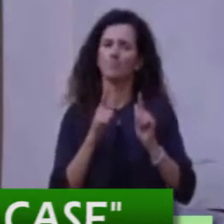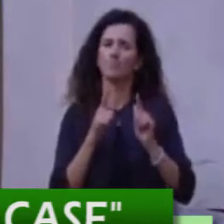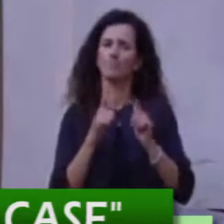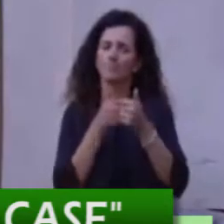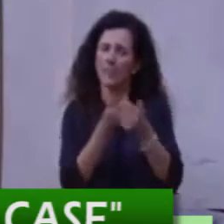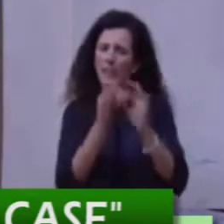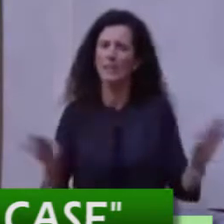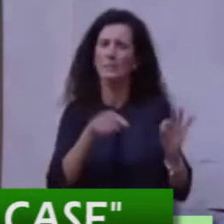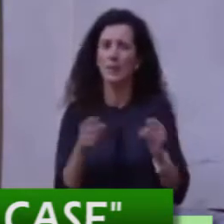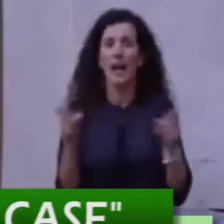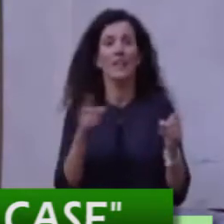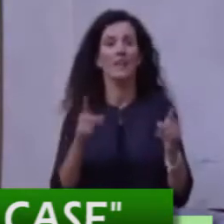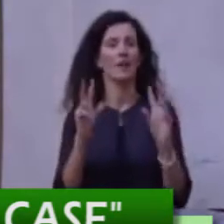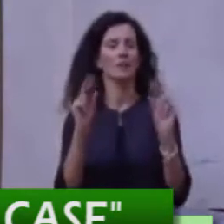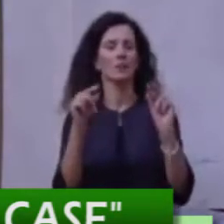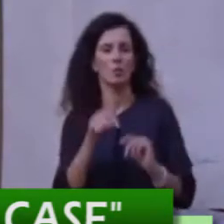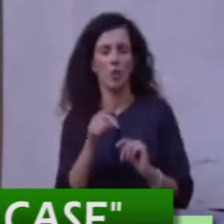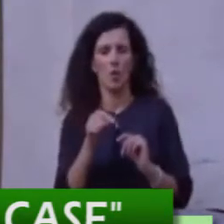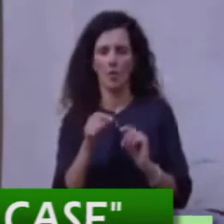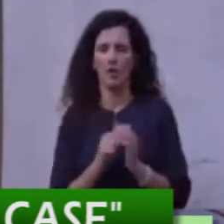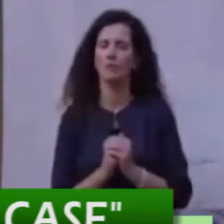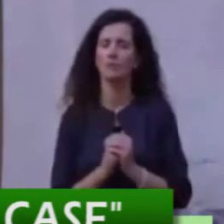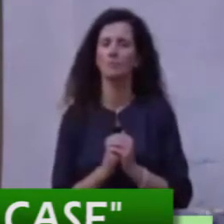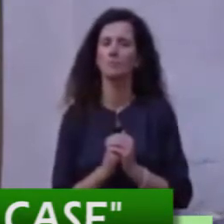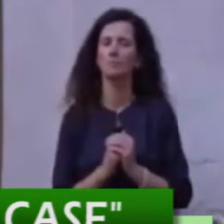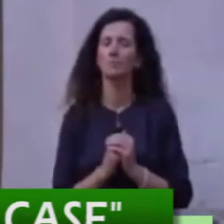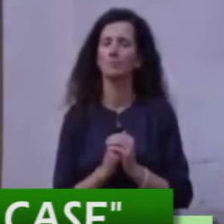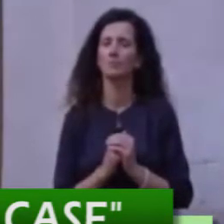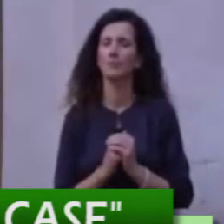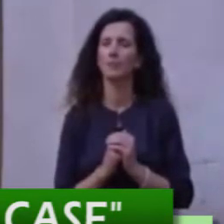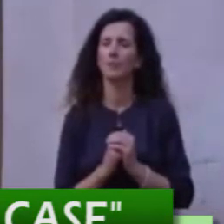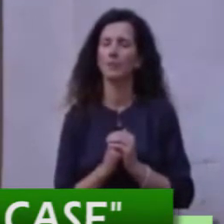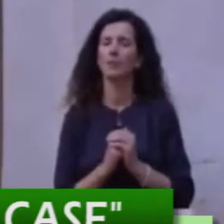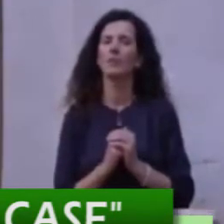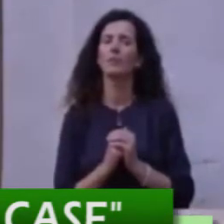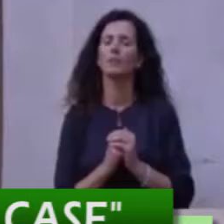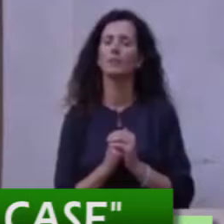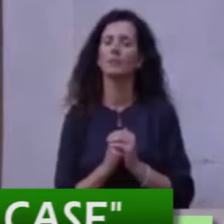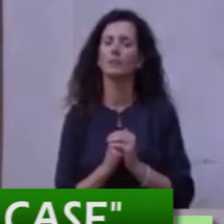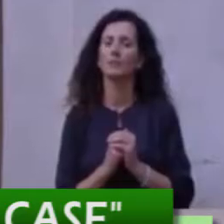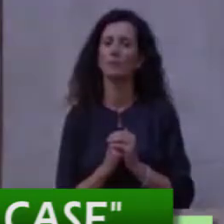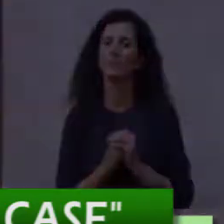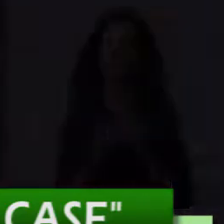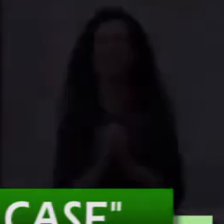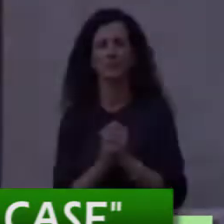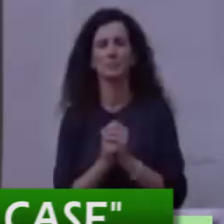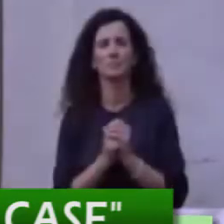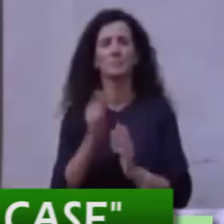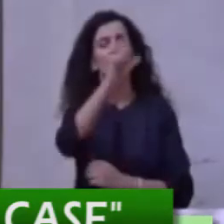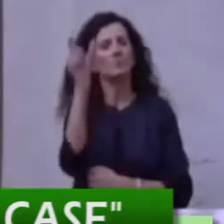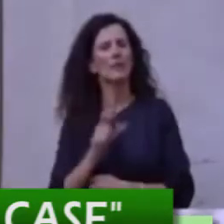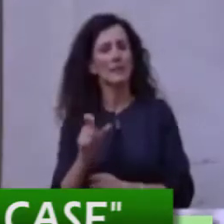Obbligo dell'uso della mascherina anche all'aperto, incentivo all'uso dello smart working, stretta sull'orario di pub e ristoranti e